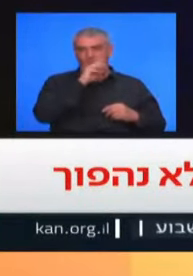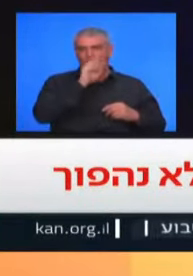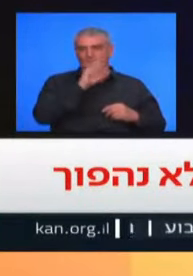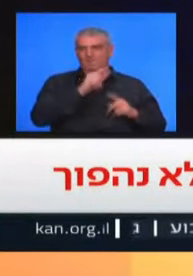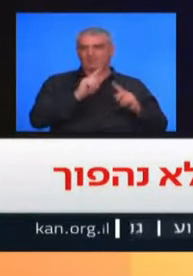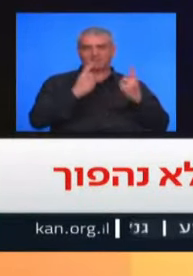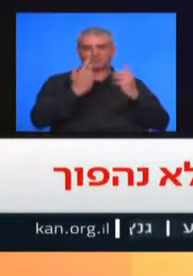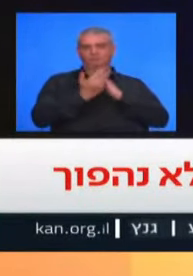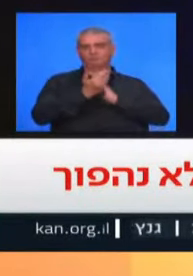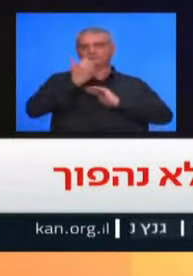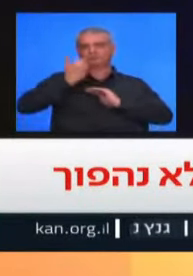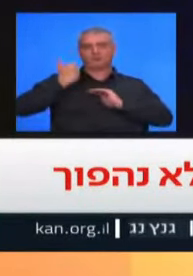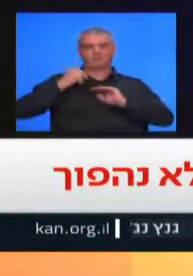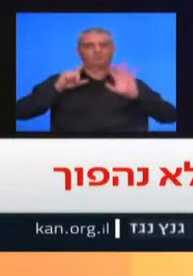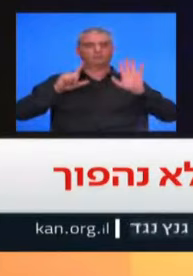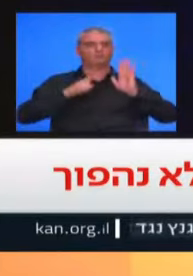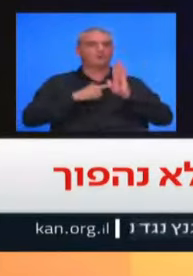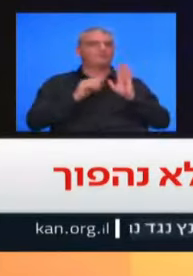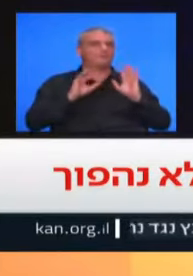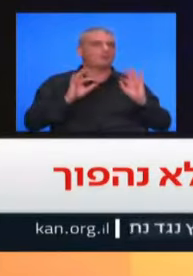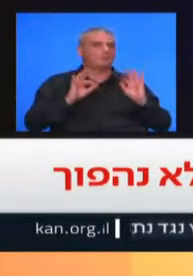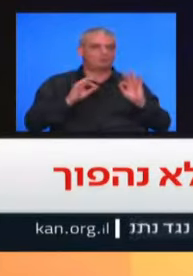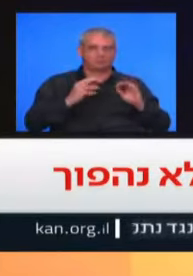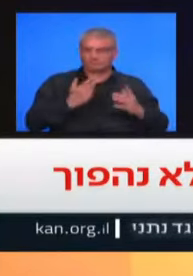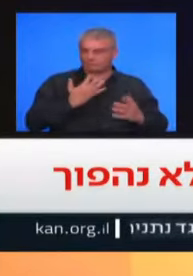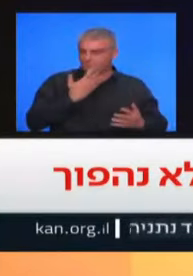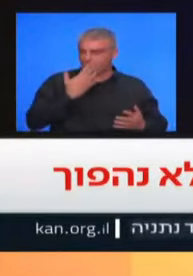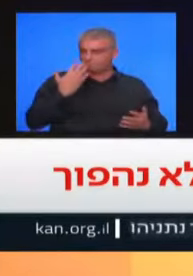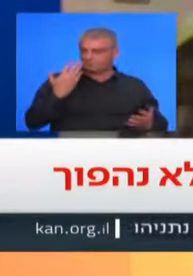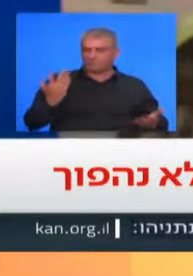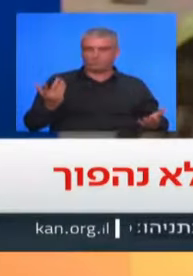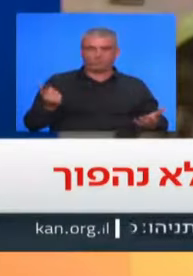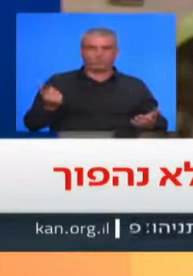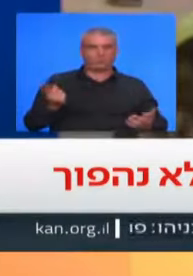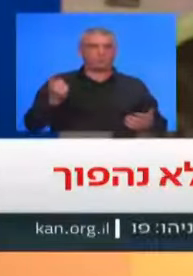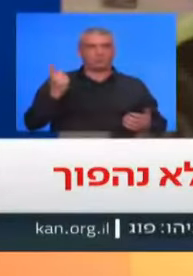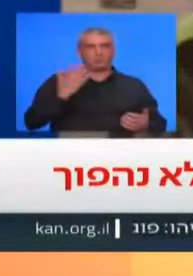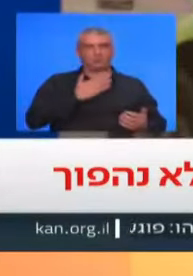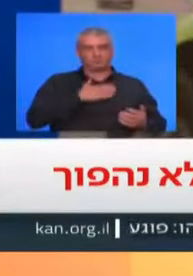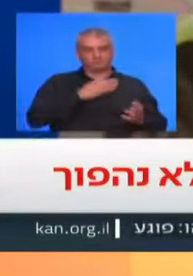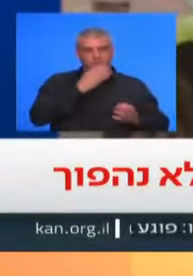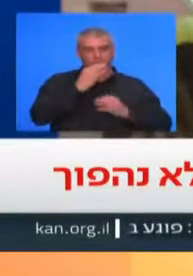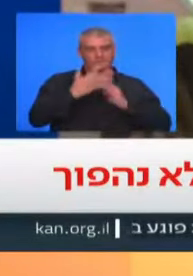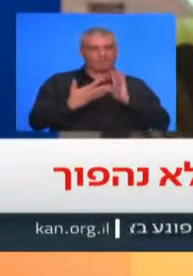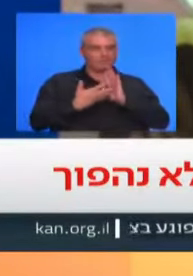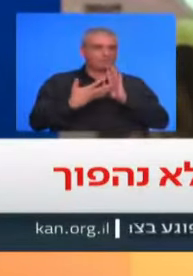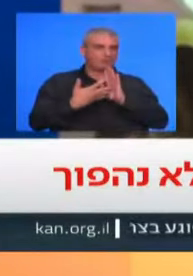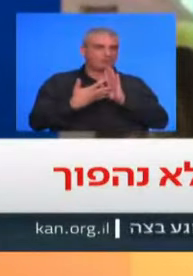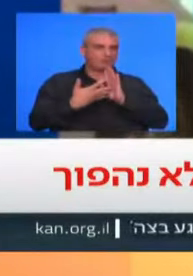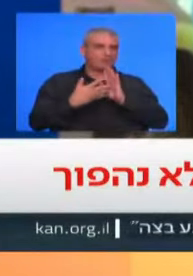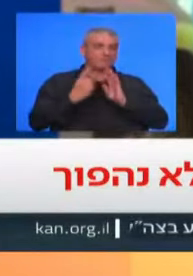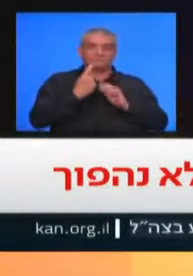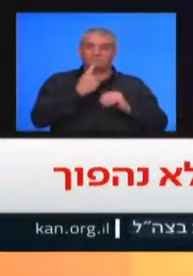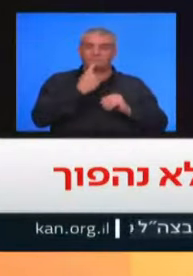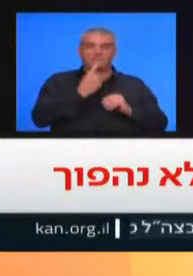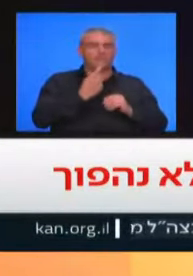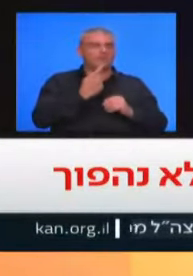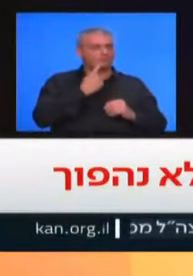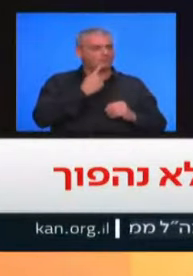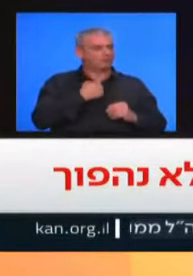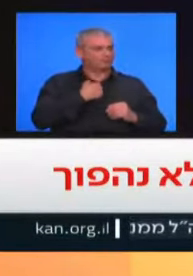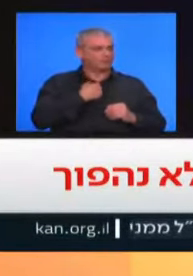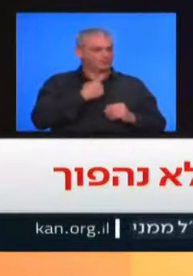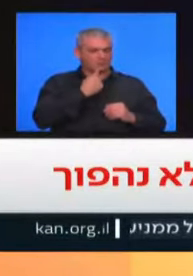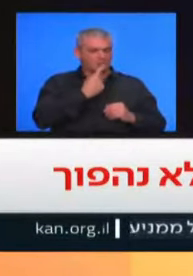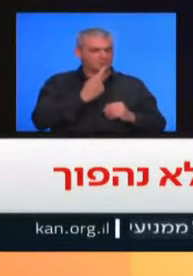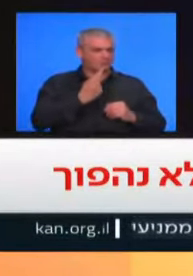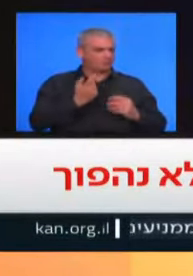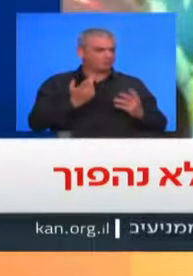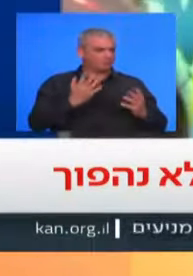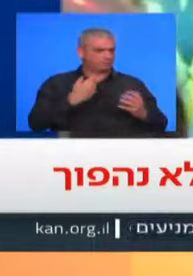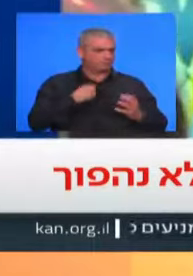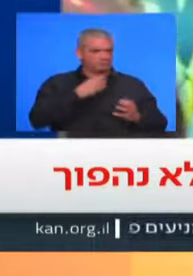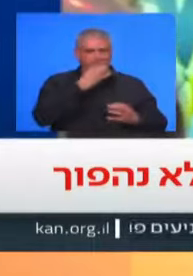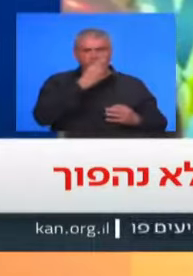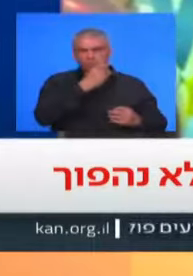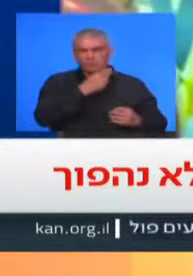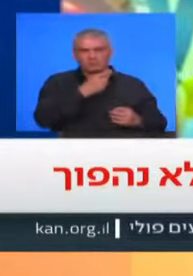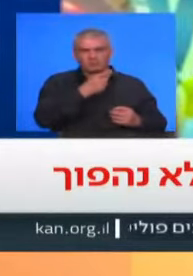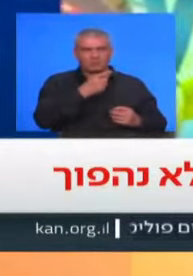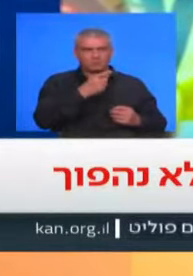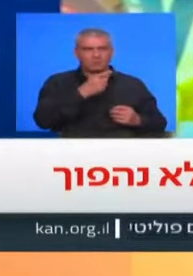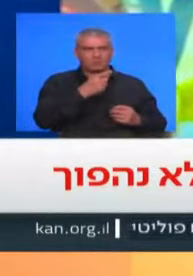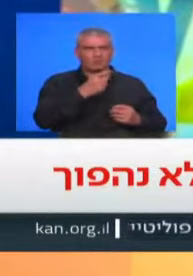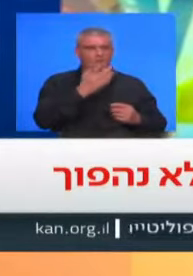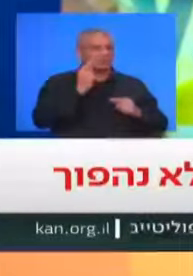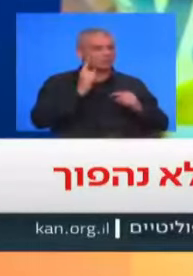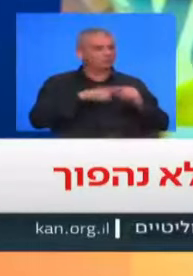שקדמו לשבעה באוקטובר. איזו שאלה. הוא רוצה לתחקר. נכון, והוא אומר, אנחנו צריכים לתחקר עד עכשיו. ותגיד לי, אני אומרת מה שאני שואלת אותך, איתי. היה כשלים